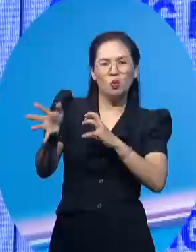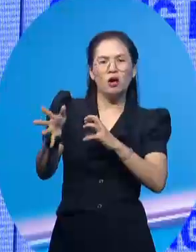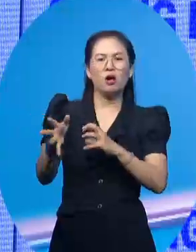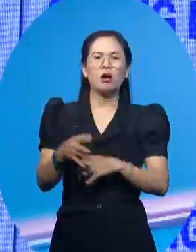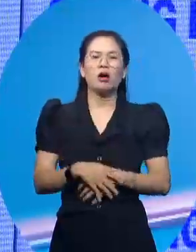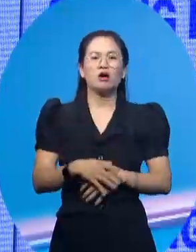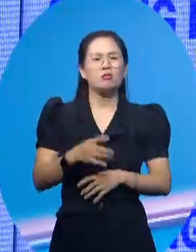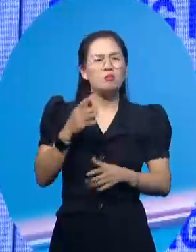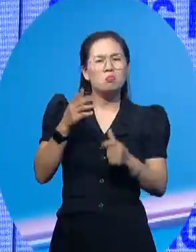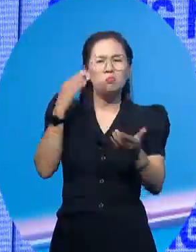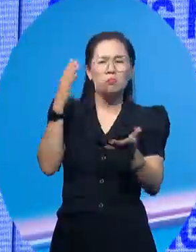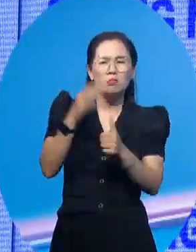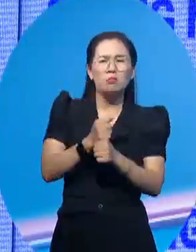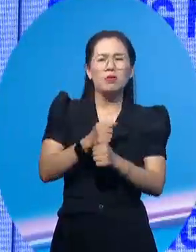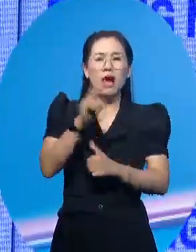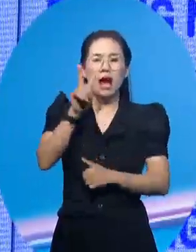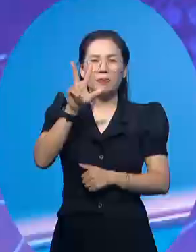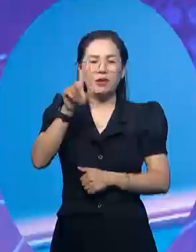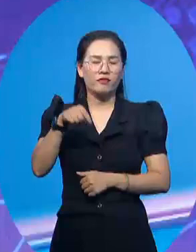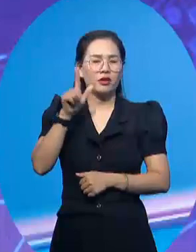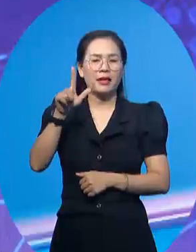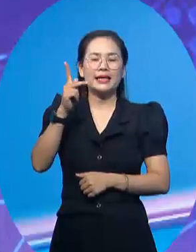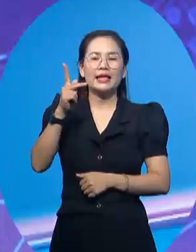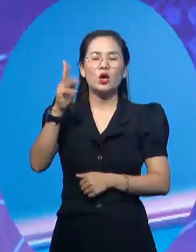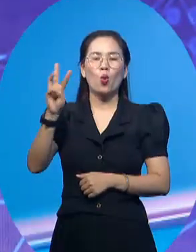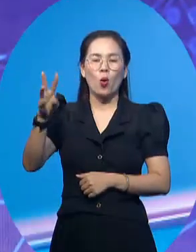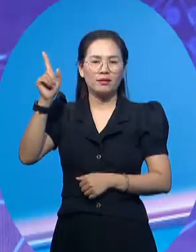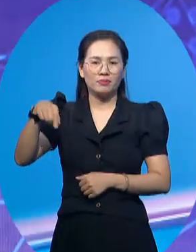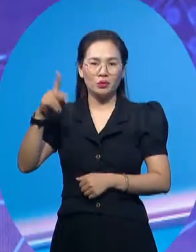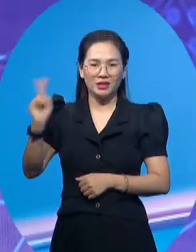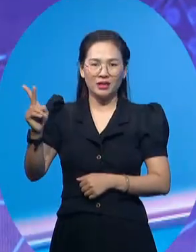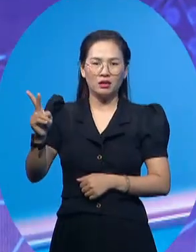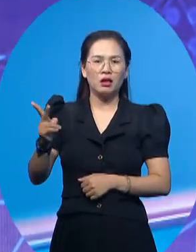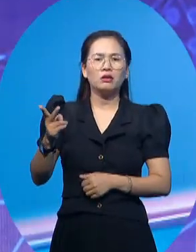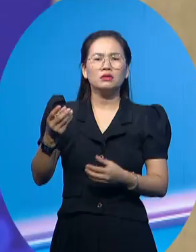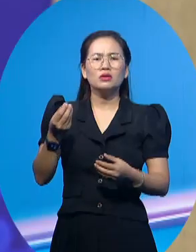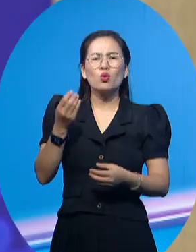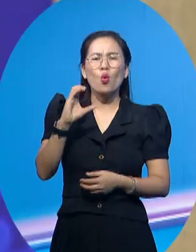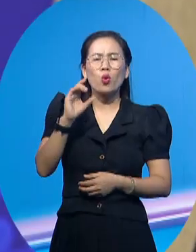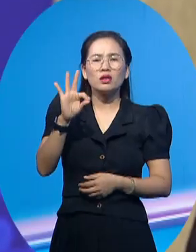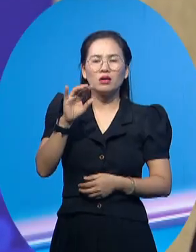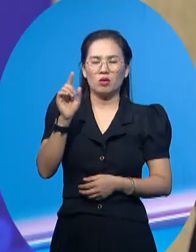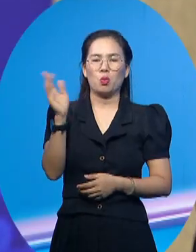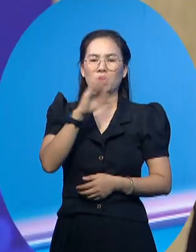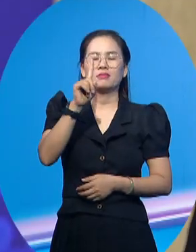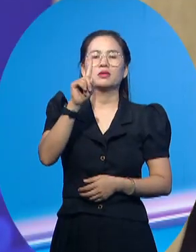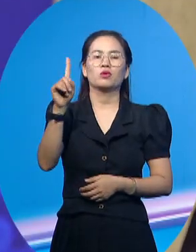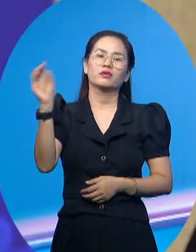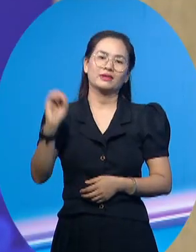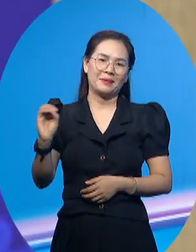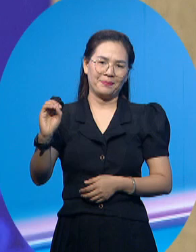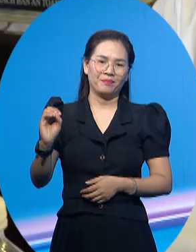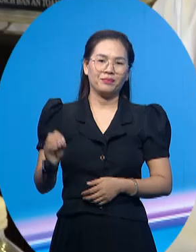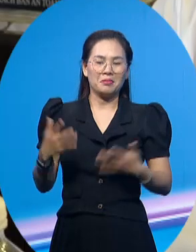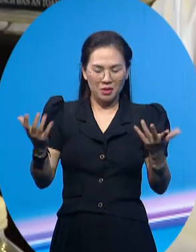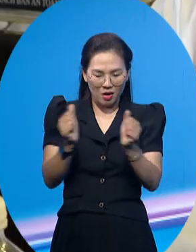mẹ là 28,7 tỷ kWh, dự kiến kế hoạch chi trả cổ tức bằng tiền với tỷ lệ 11%. Dịp này,